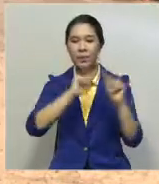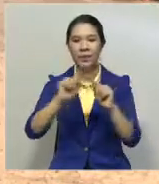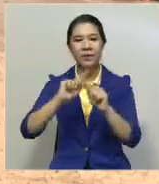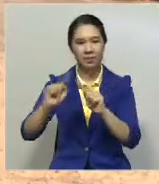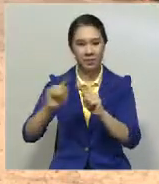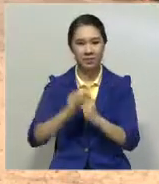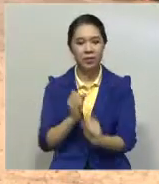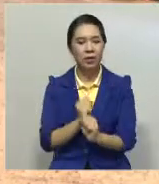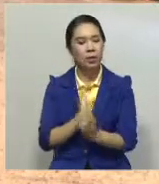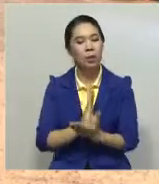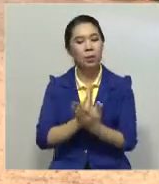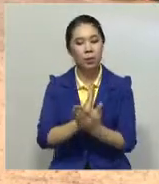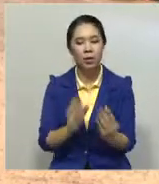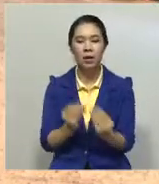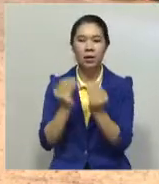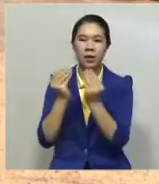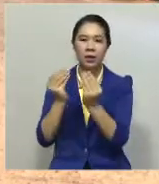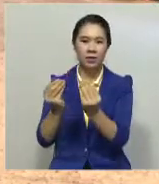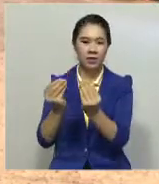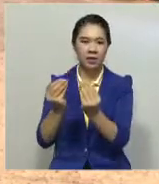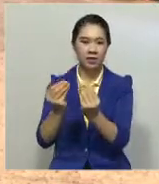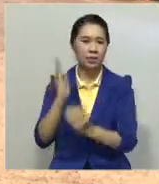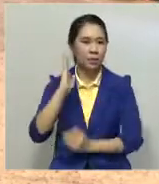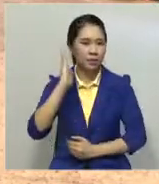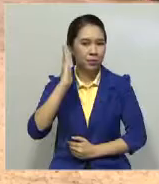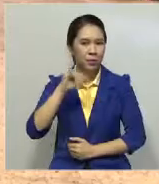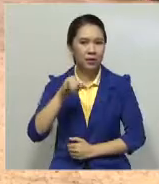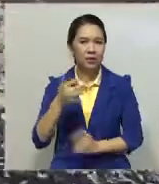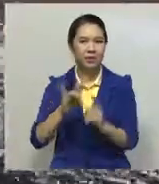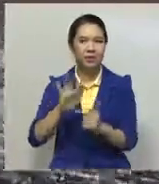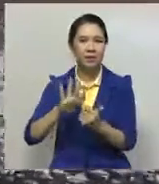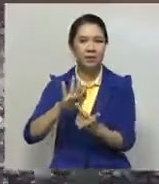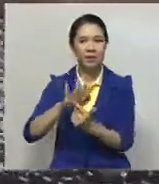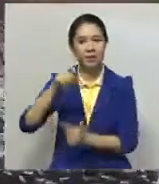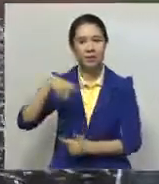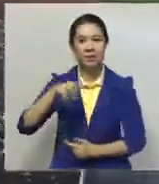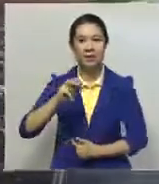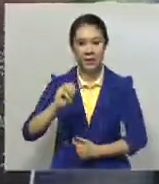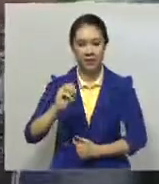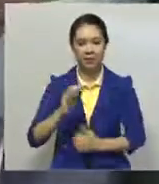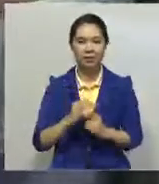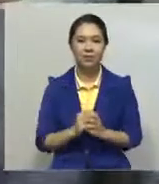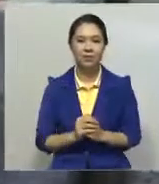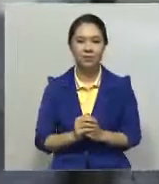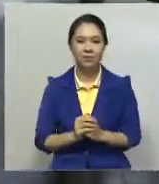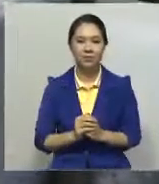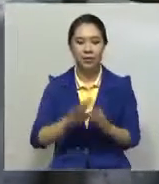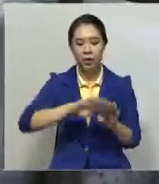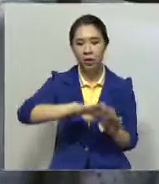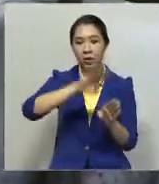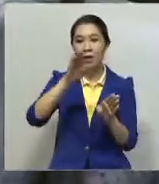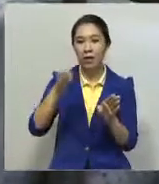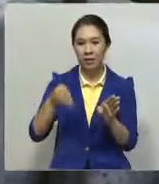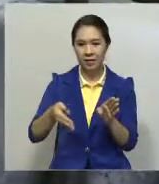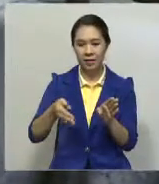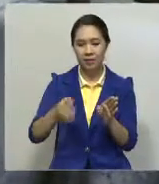มทั้งร่วมทำบุญอุทิศส่วนกุศลให้กับจ่าแซมครับโดยบริเวณพื้นที่รอบๆวนอุทยานถ้ำหลวงขุนน้ำ